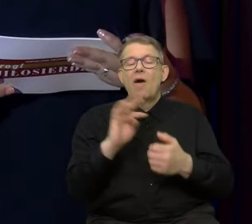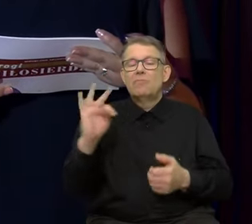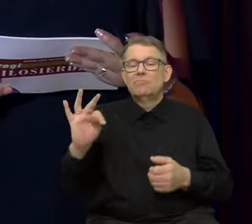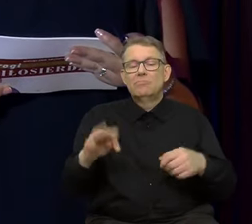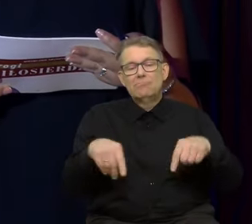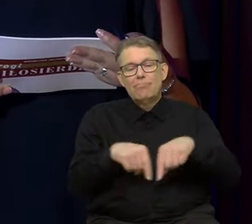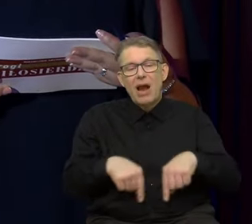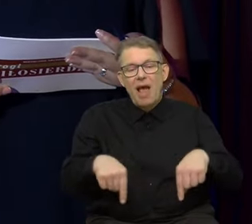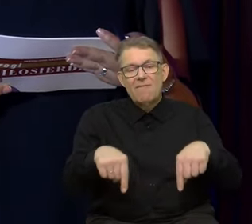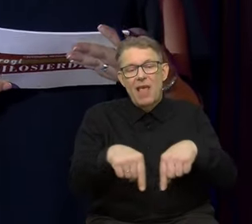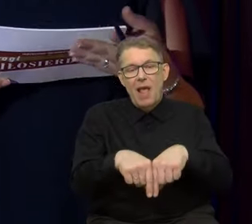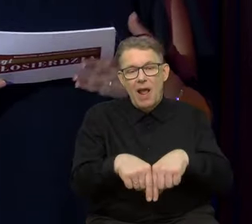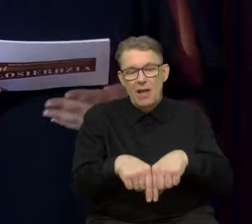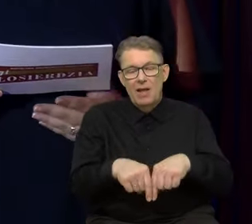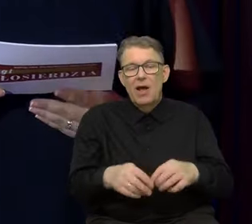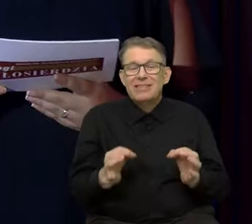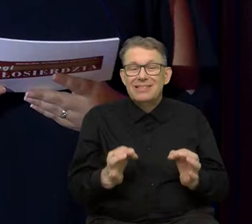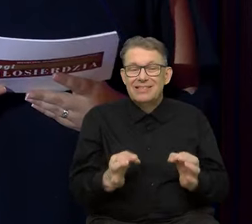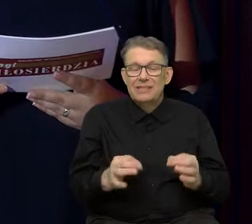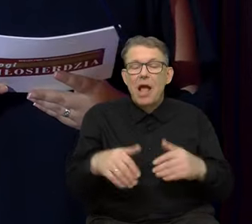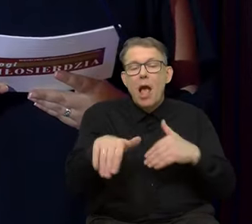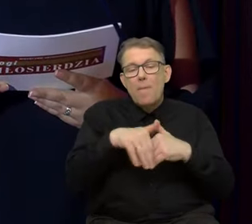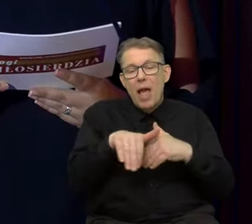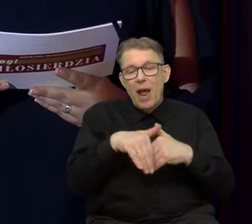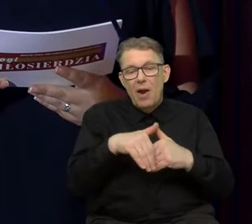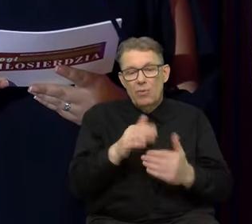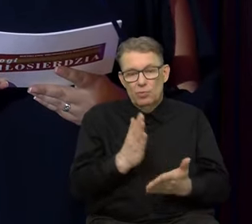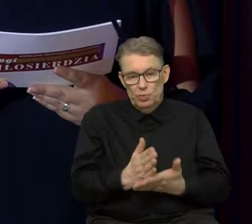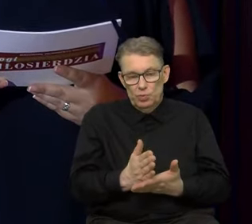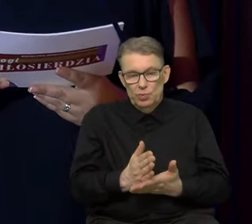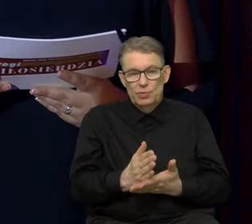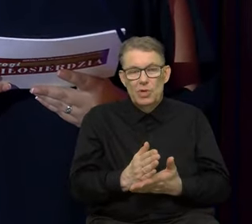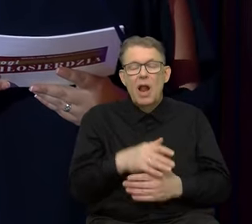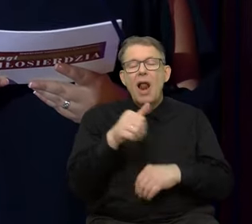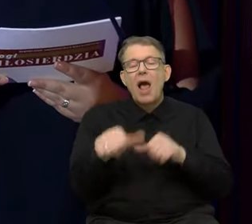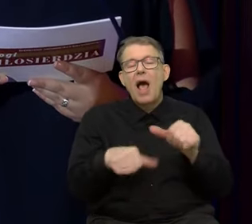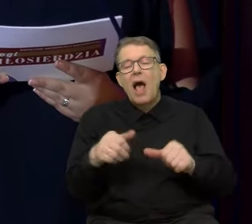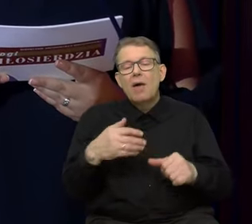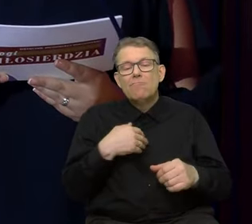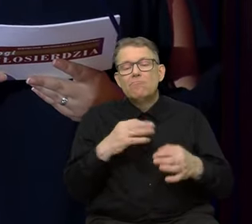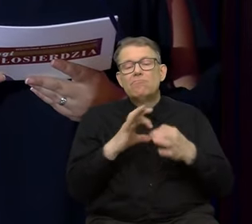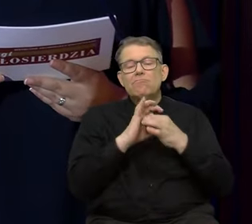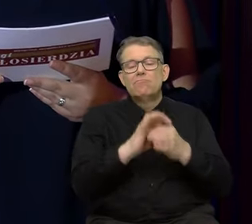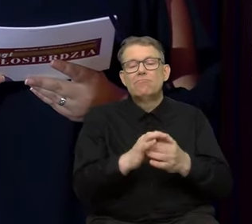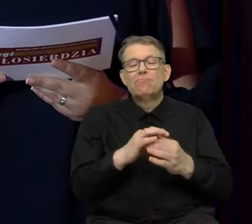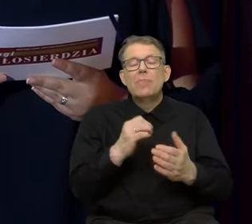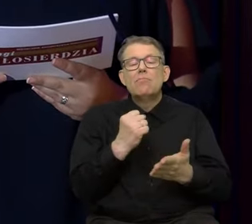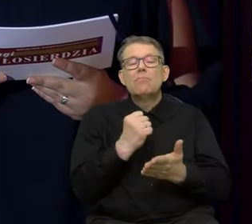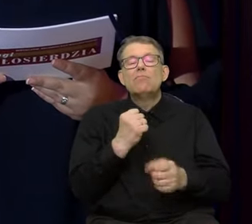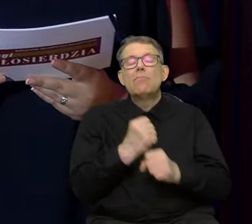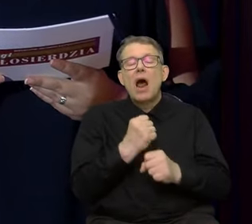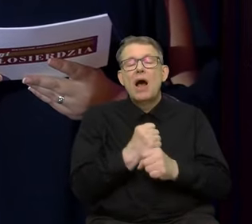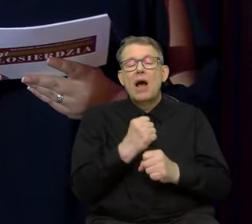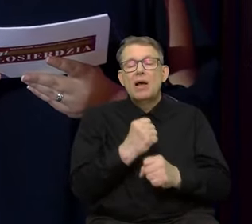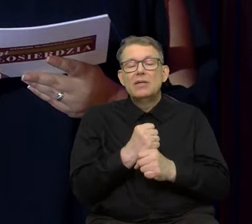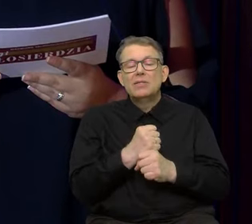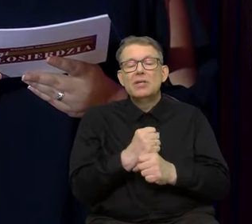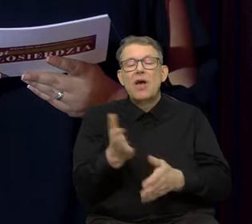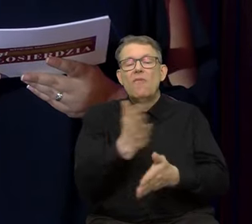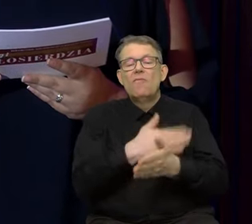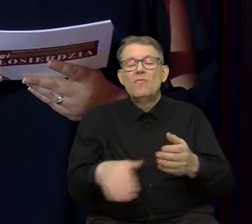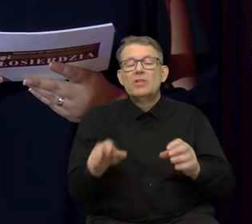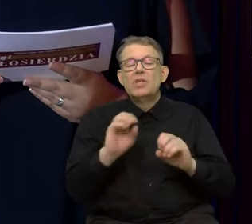parafii. Obecnie emerytka. Przez wiele lat kierowała pracami Wydziału Oświaty, a